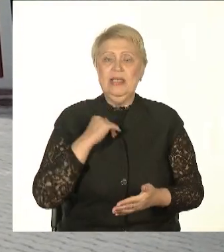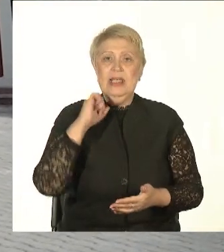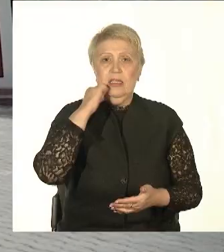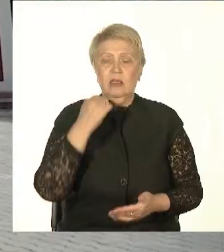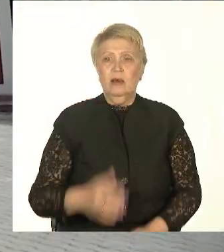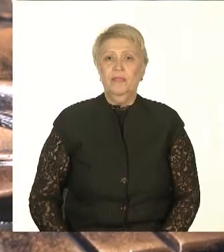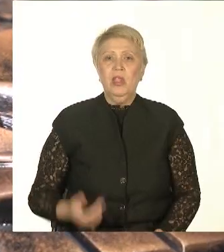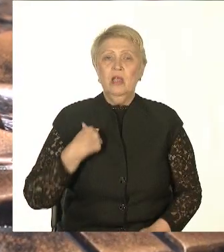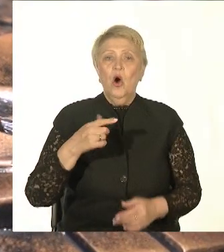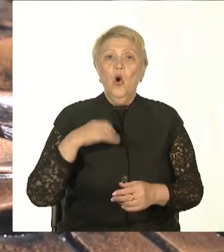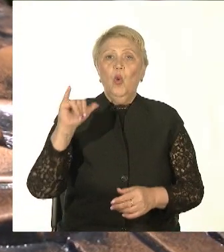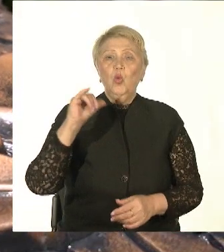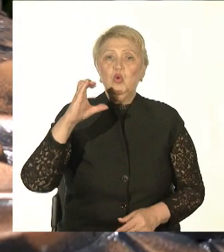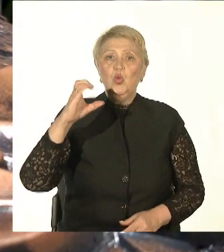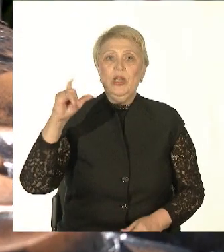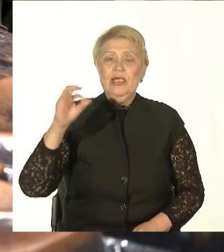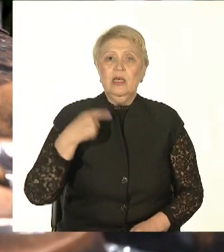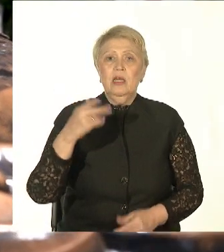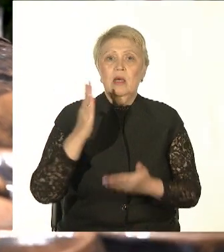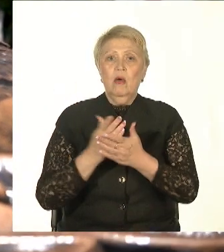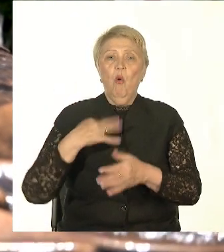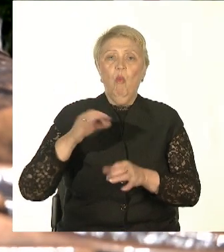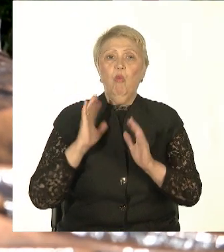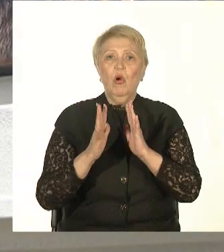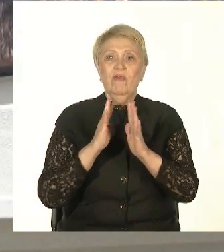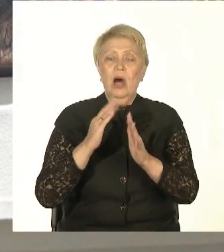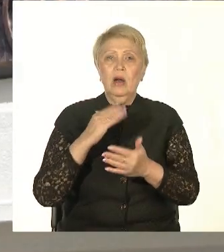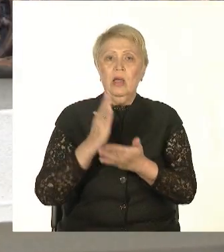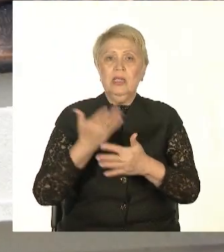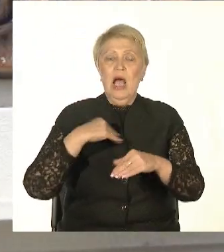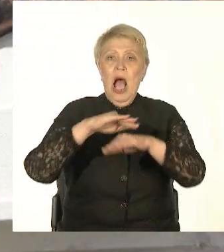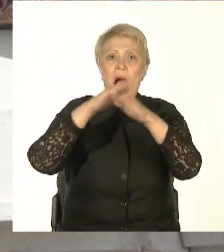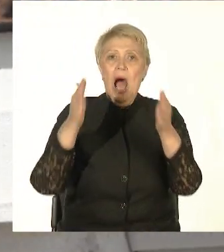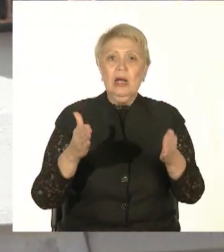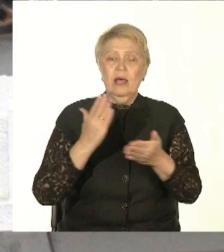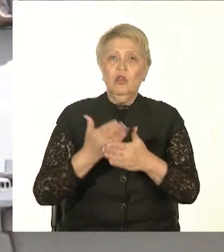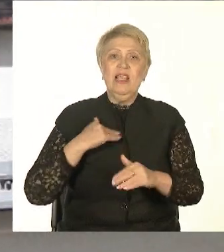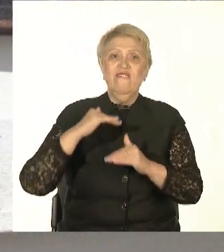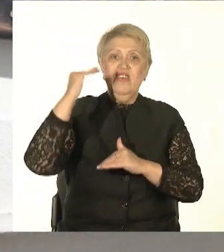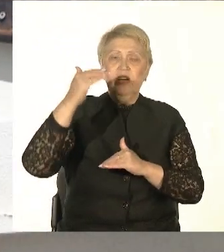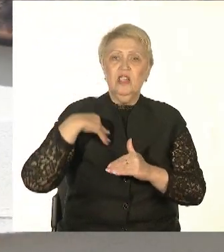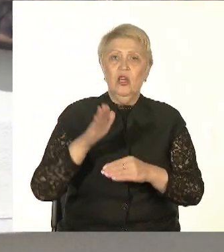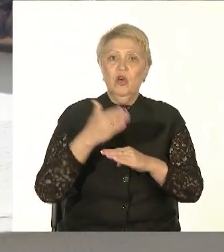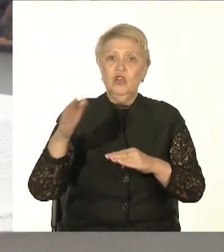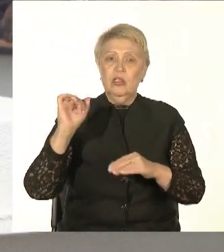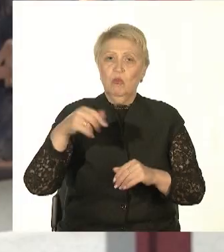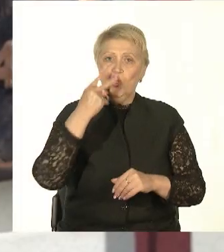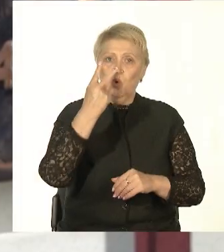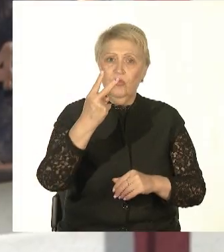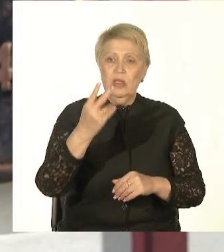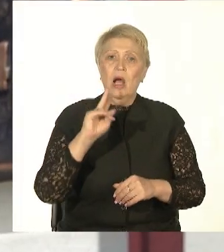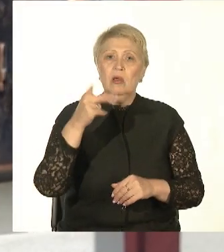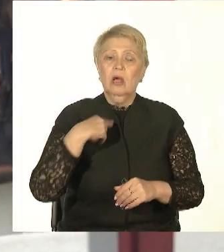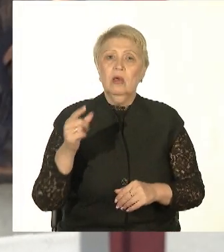на Уссурийском бульваре появилась арка. Если стоять спиной к Амуру, в верхней ее части можно увидеть краткую историю пограничной службы на